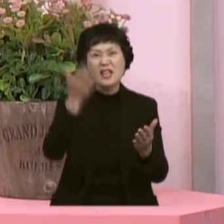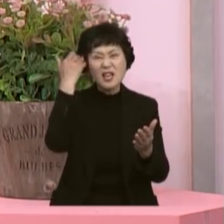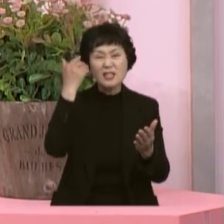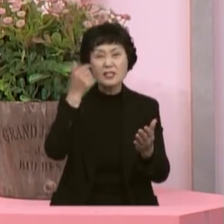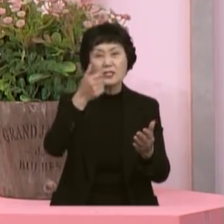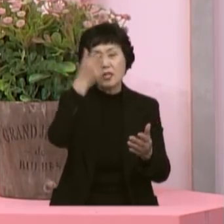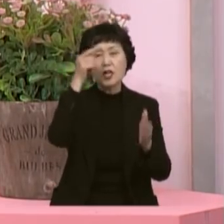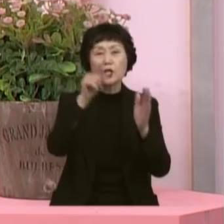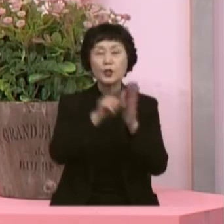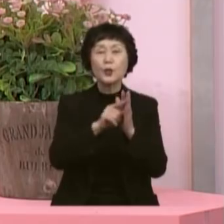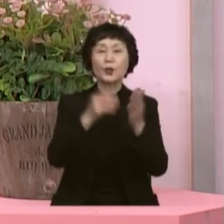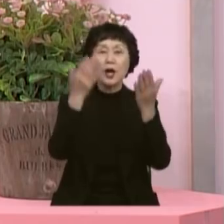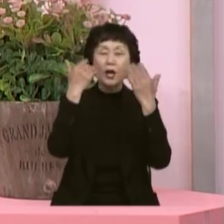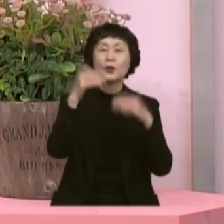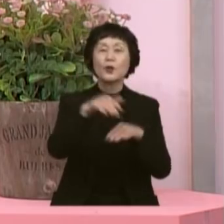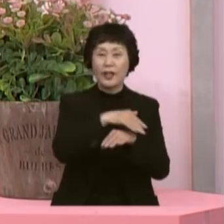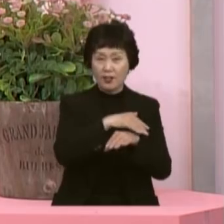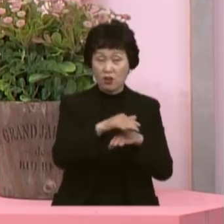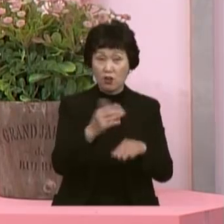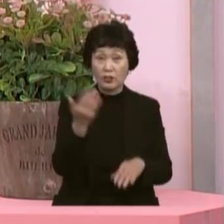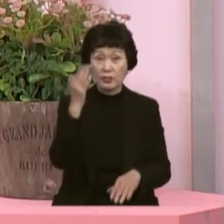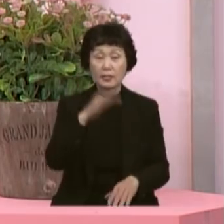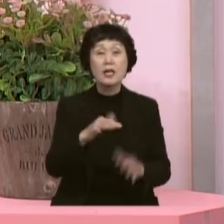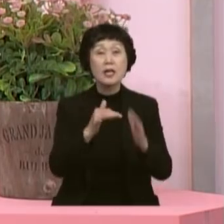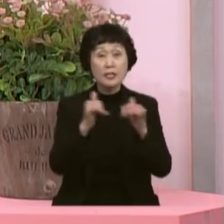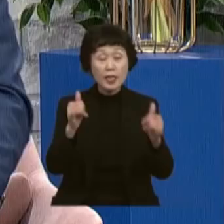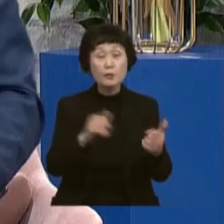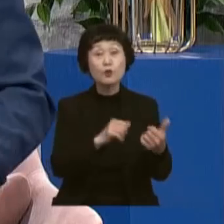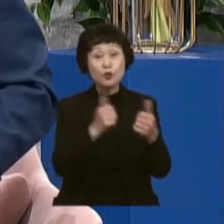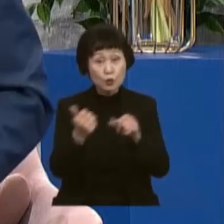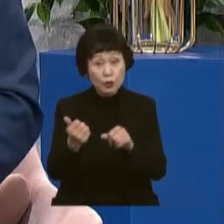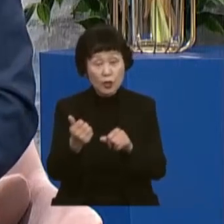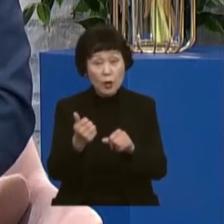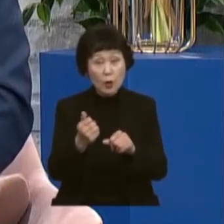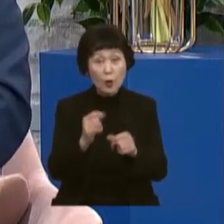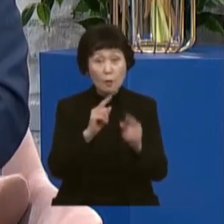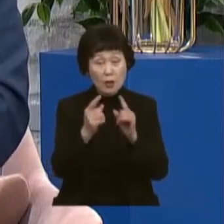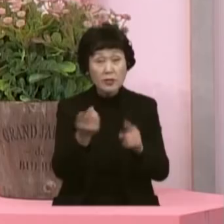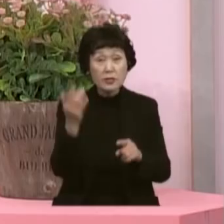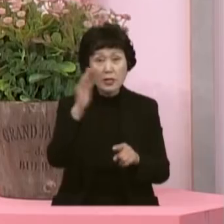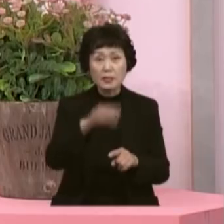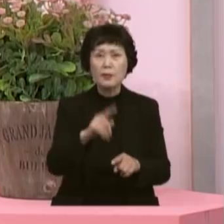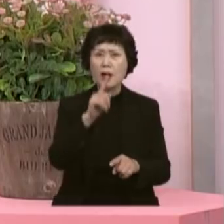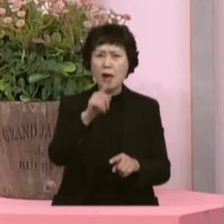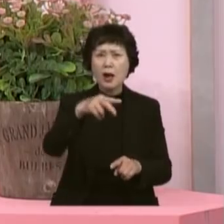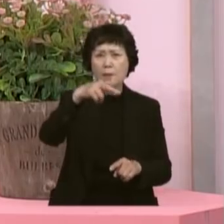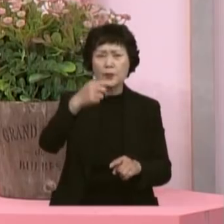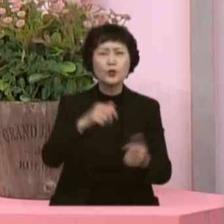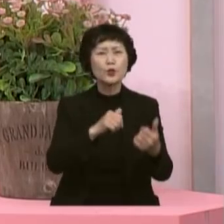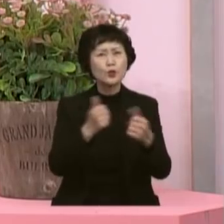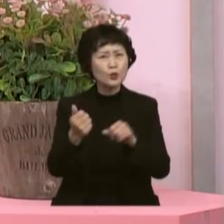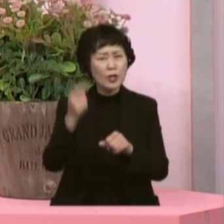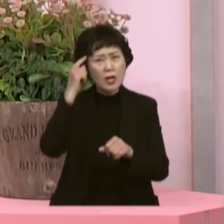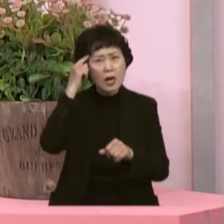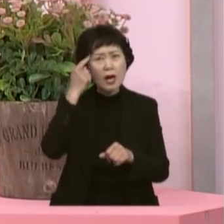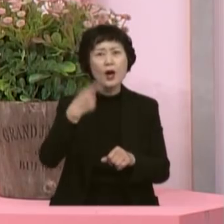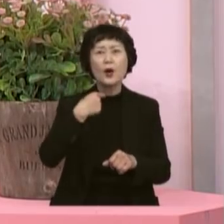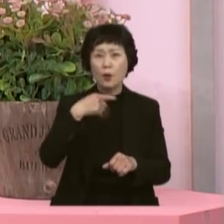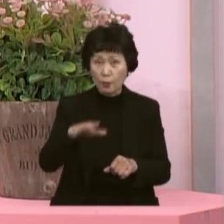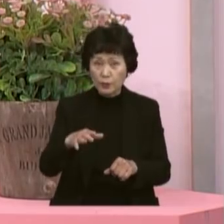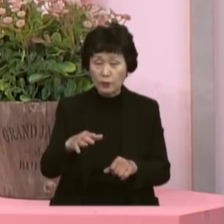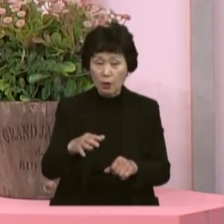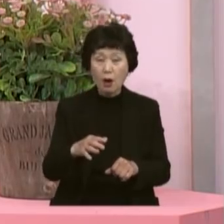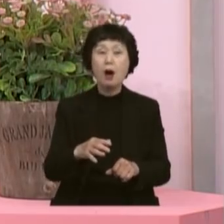다녔으니까 사람이 죽는다 그러는데 한 번도 죽는 걸 생각해 본 적이 없는 거예요. 근데 보니까 예수가 예수님이 진짜고 성경이 진짜면